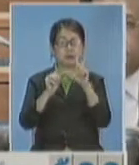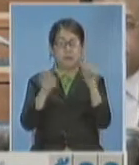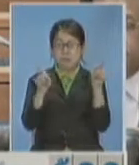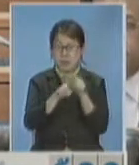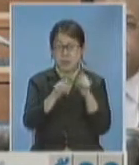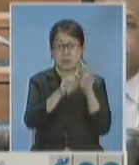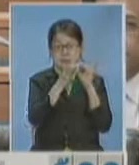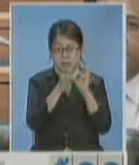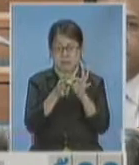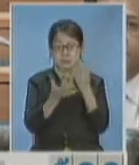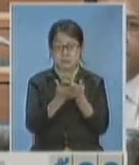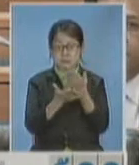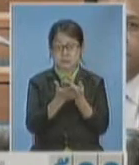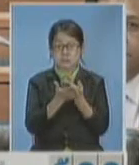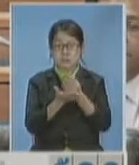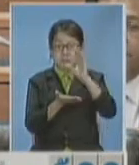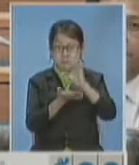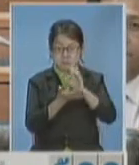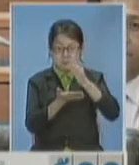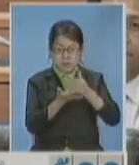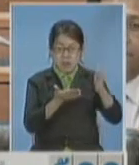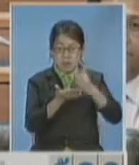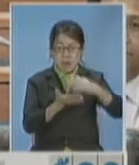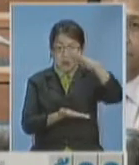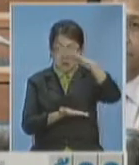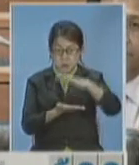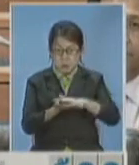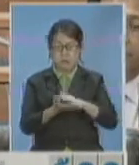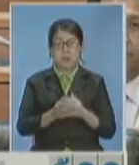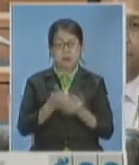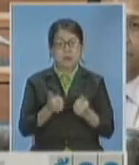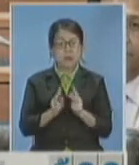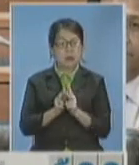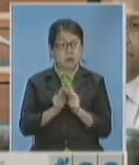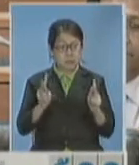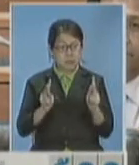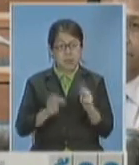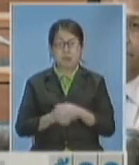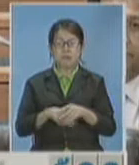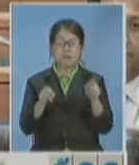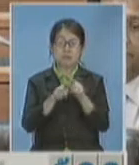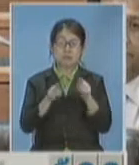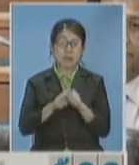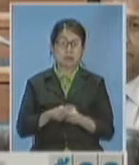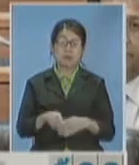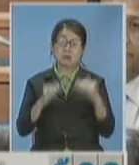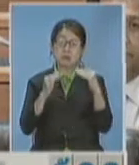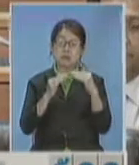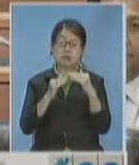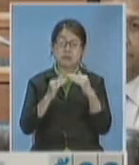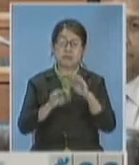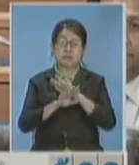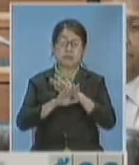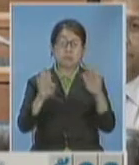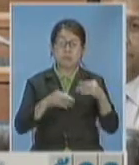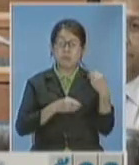เป็นวงเงินงบประมาณรายจ่ายในภาพรวมแล้วก็กรรมธิการเนี่ยเขาจะตัดสิทธิ์ไม่ให้ผู้แปรยติแปรยติ